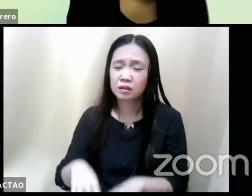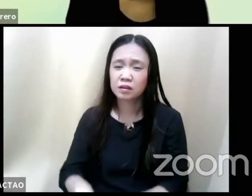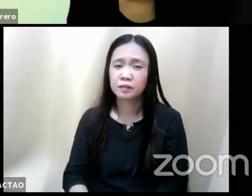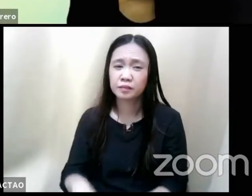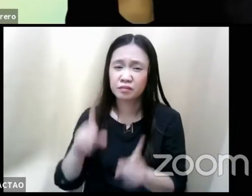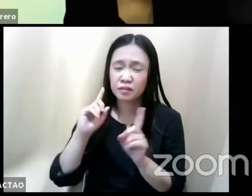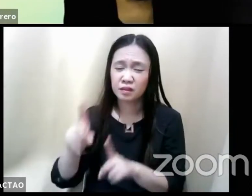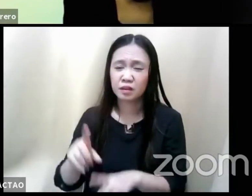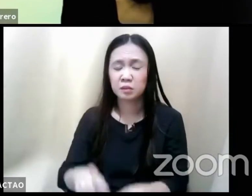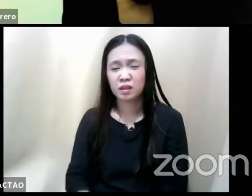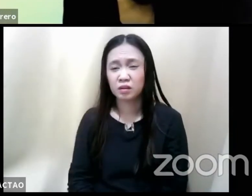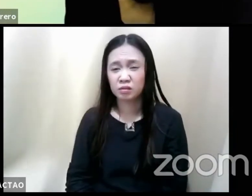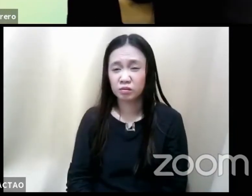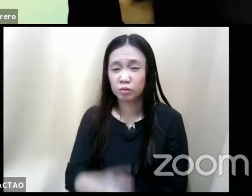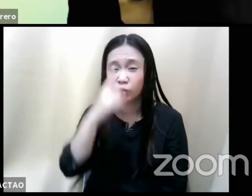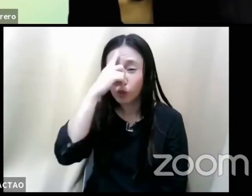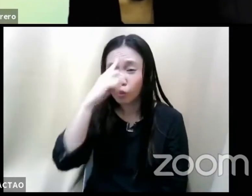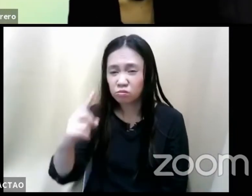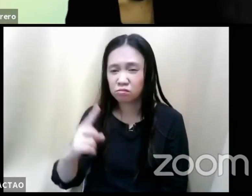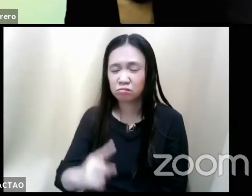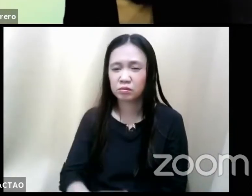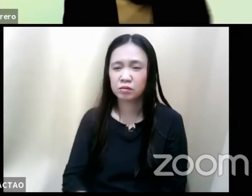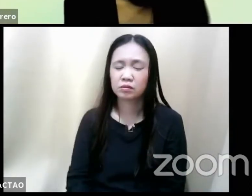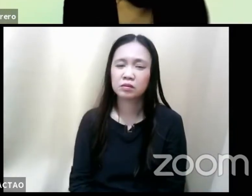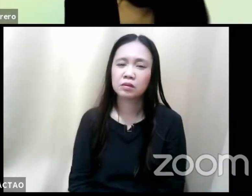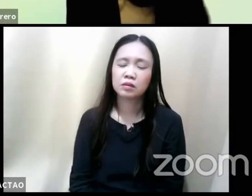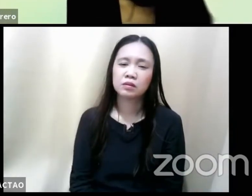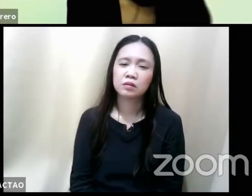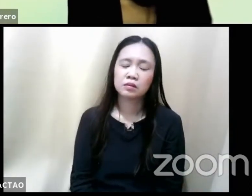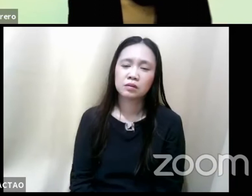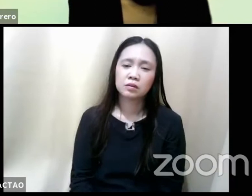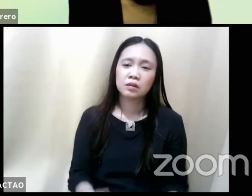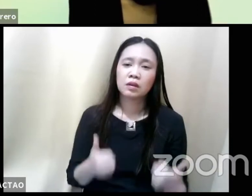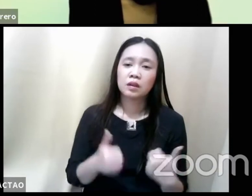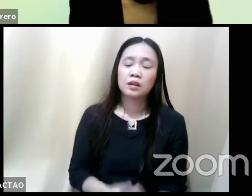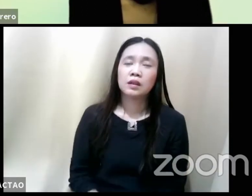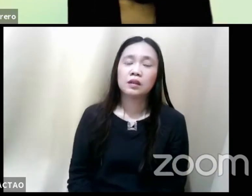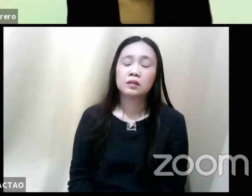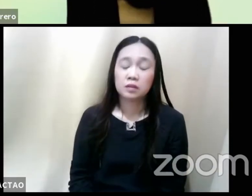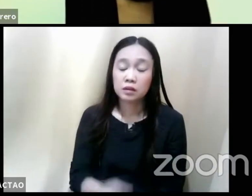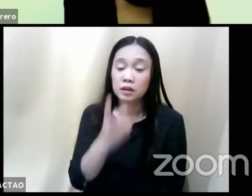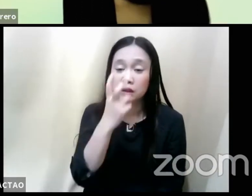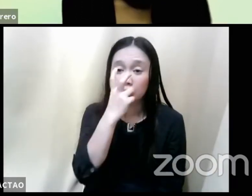yung bata. Okay. Ayun. Sa blind,